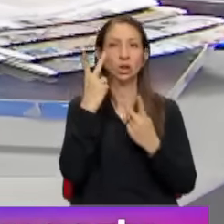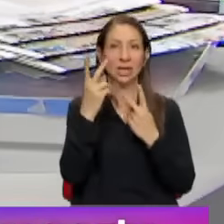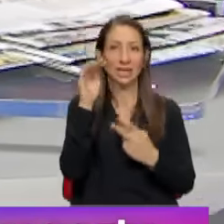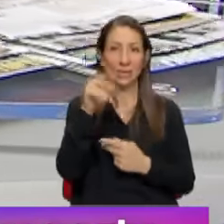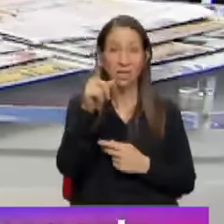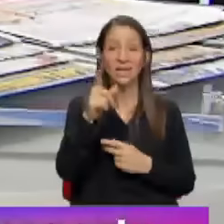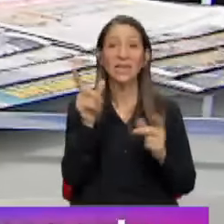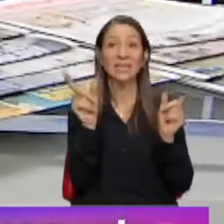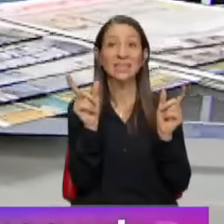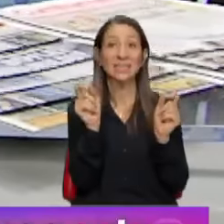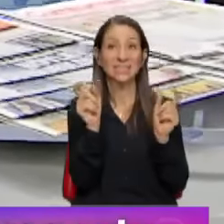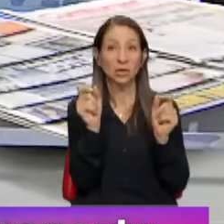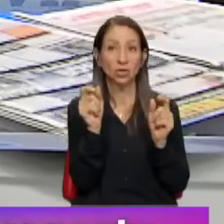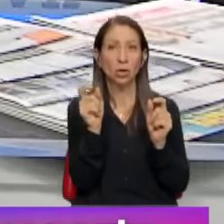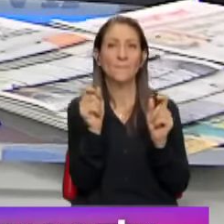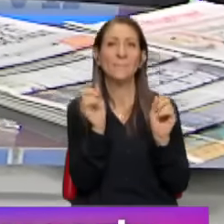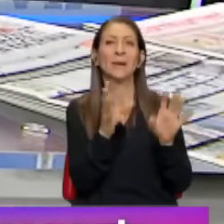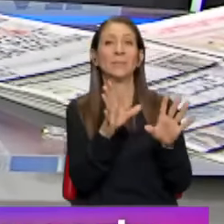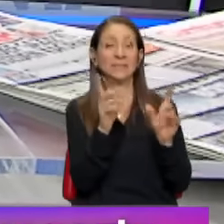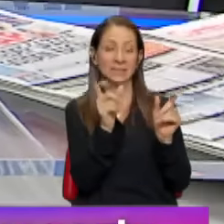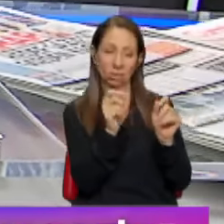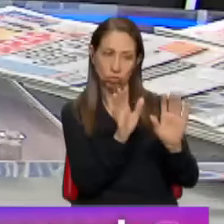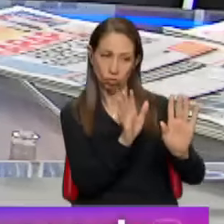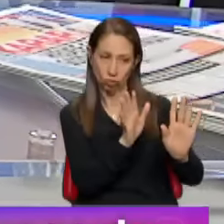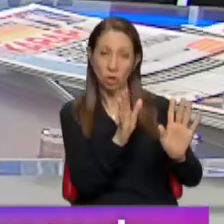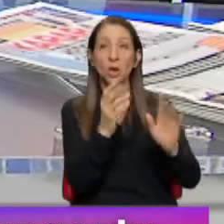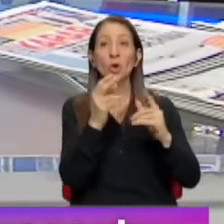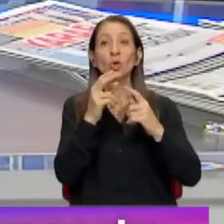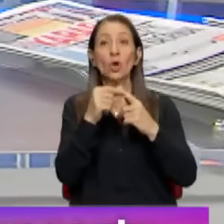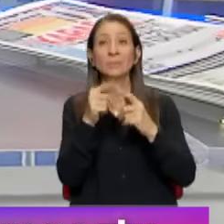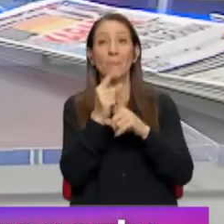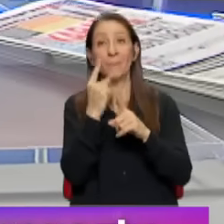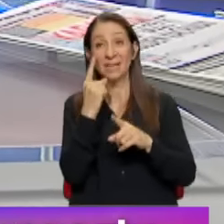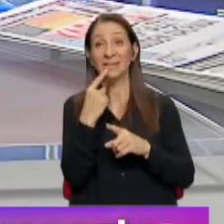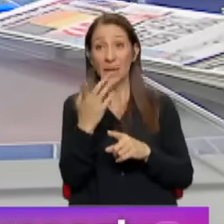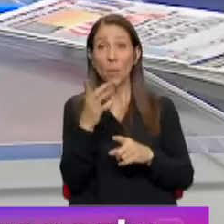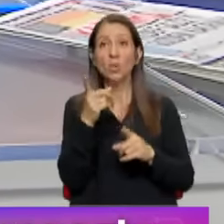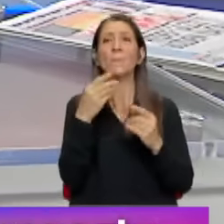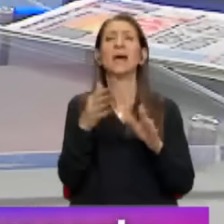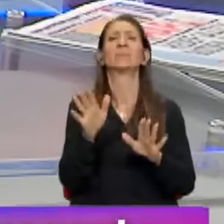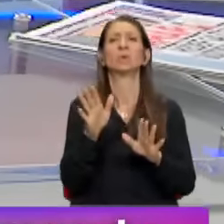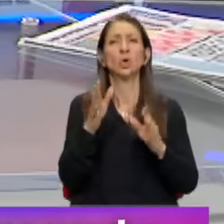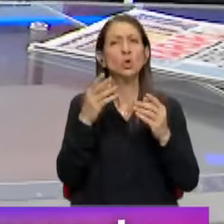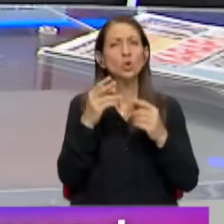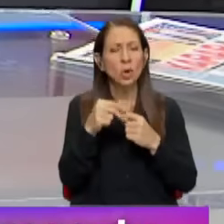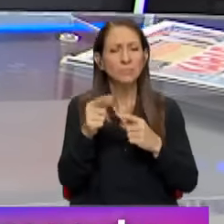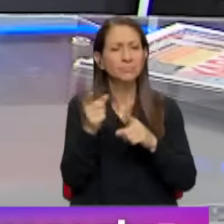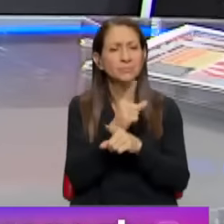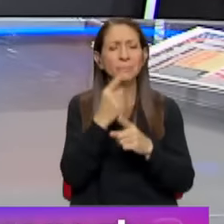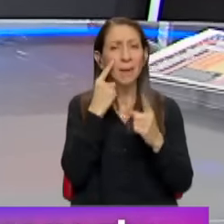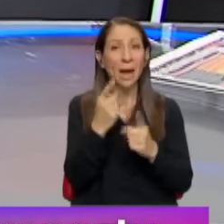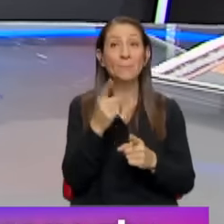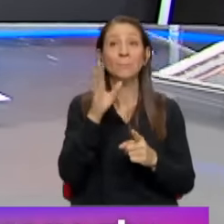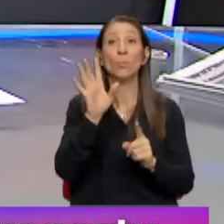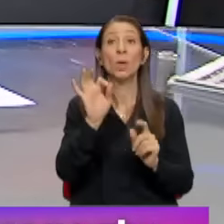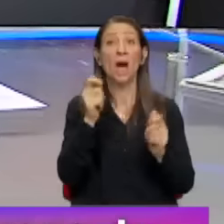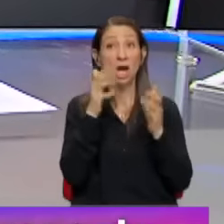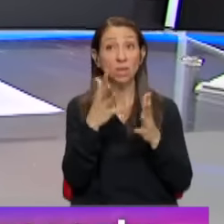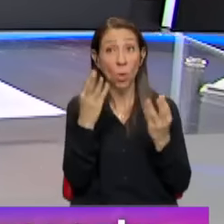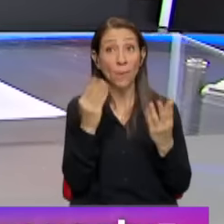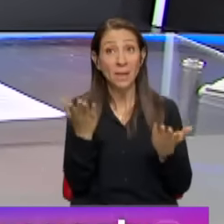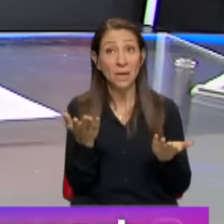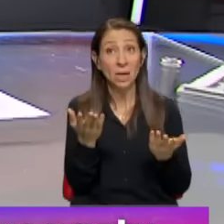gelmişken ıstakozu da bırakmayalım. Hadi ıstakozu bırak, kuru yemişe bak dedik ama onu da bırakmayalım, kuru yemiş de bırakmayalım. Böyle bir harcama